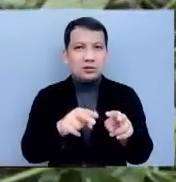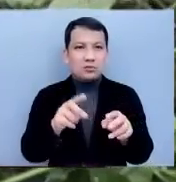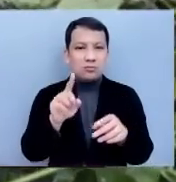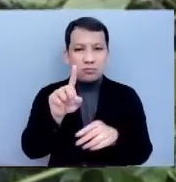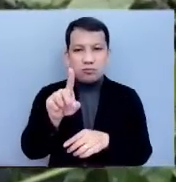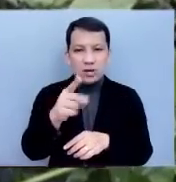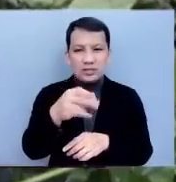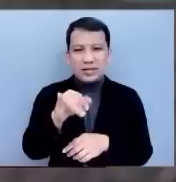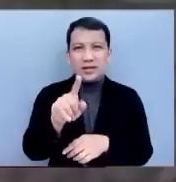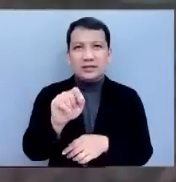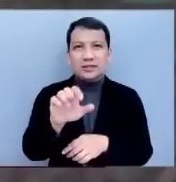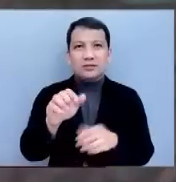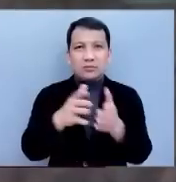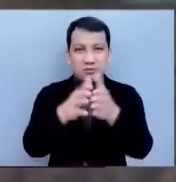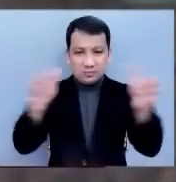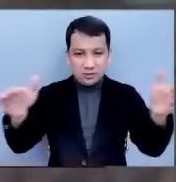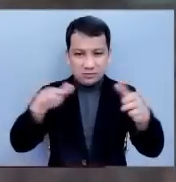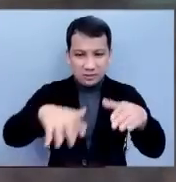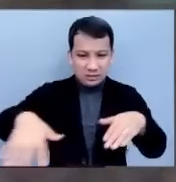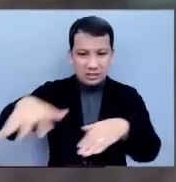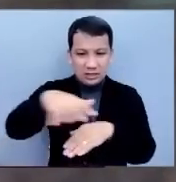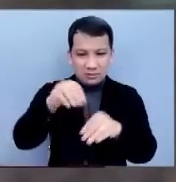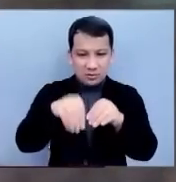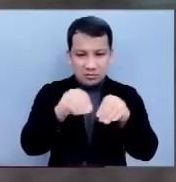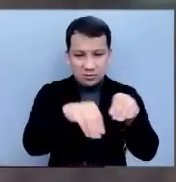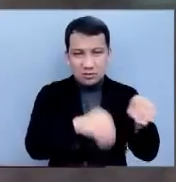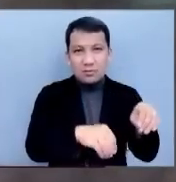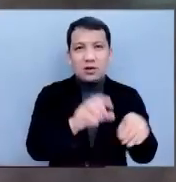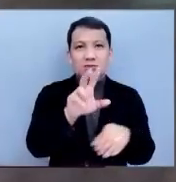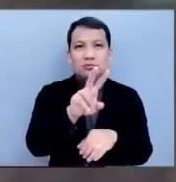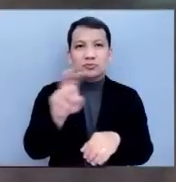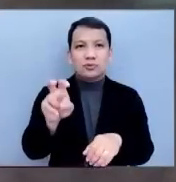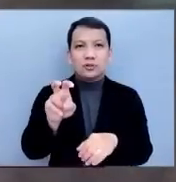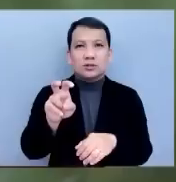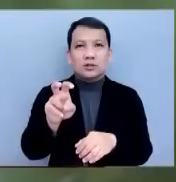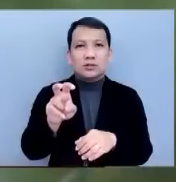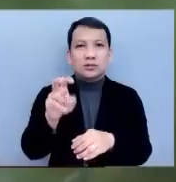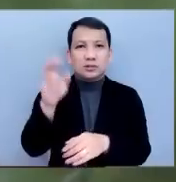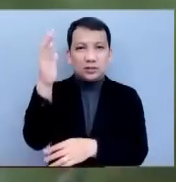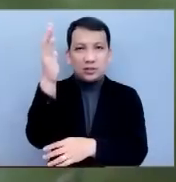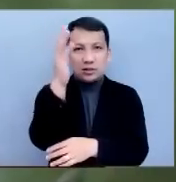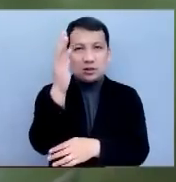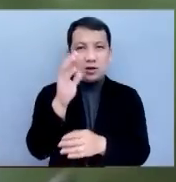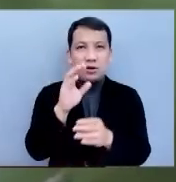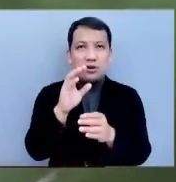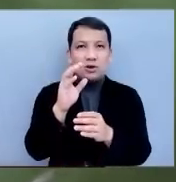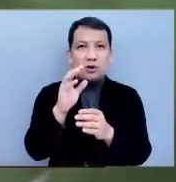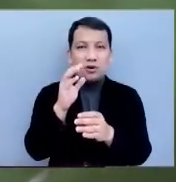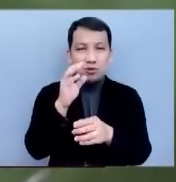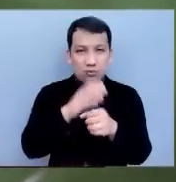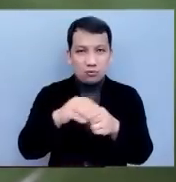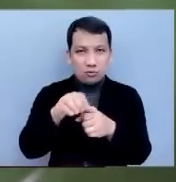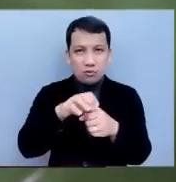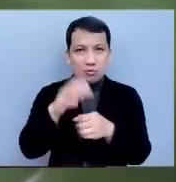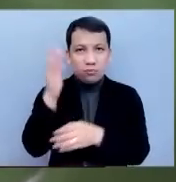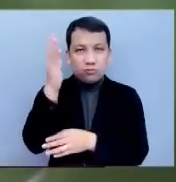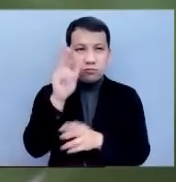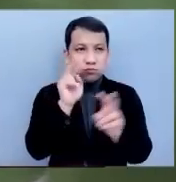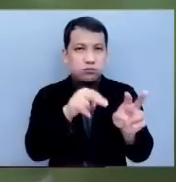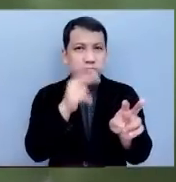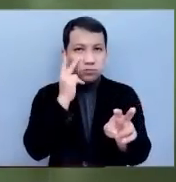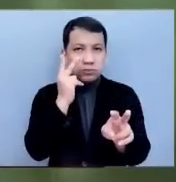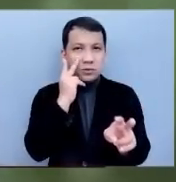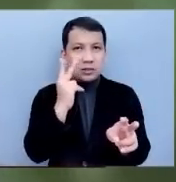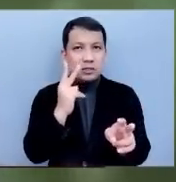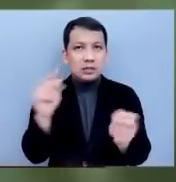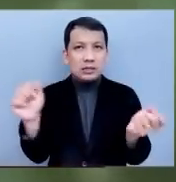lawak ng coffee farm na tinamnan ng halos 200 Arabica coffee trees. Ayon sa barangay, may mga nakakita kung paanong sinira